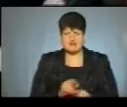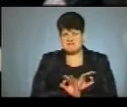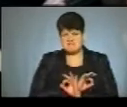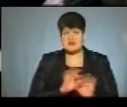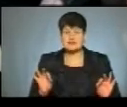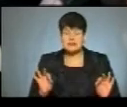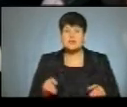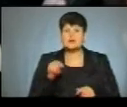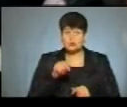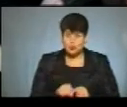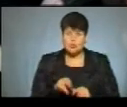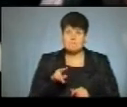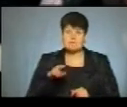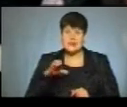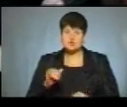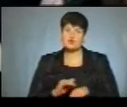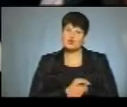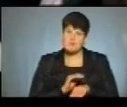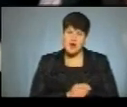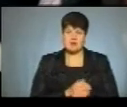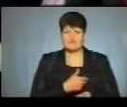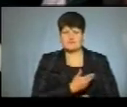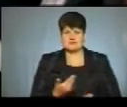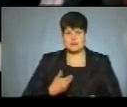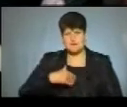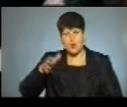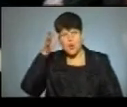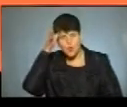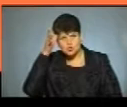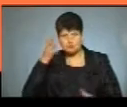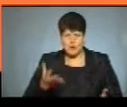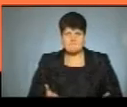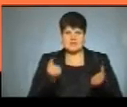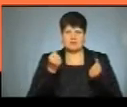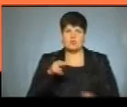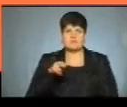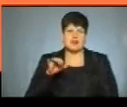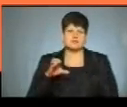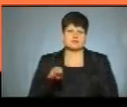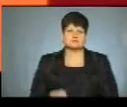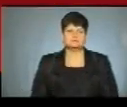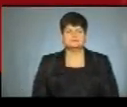Тому, власне, Пласту добра всім нам, розуму і підтримки Пласта.